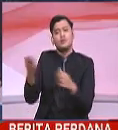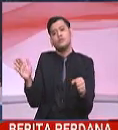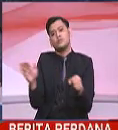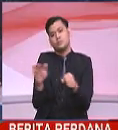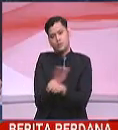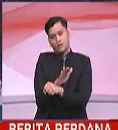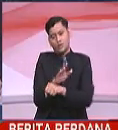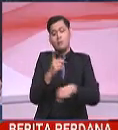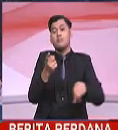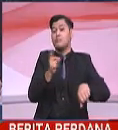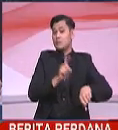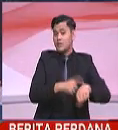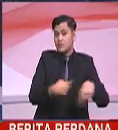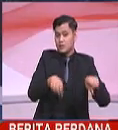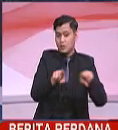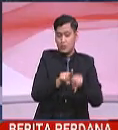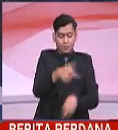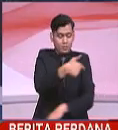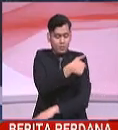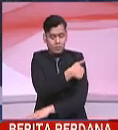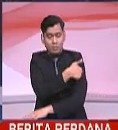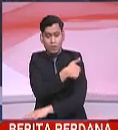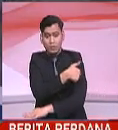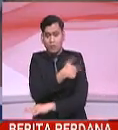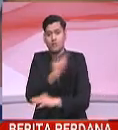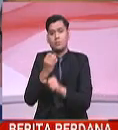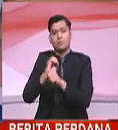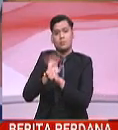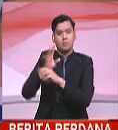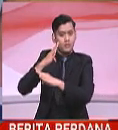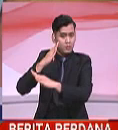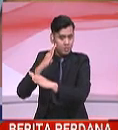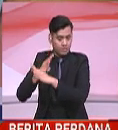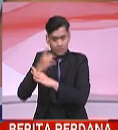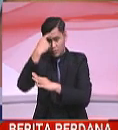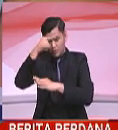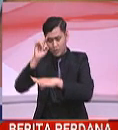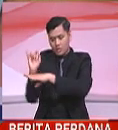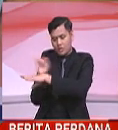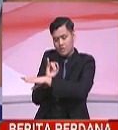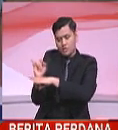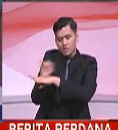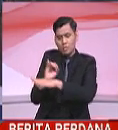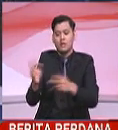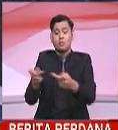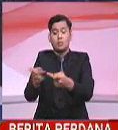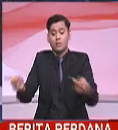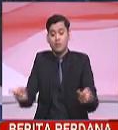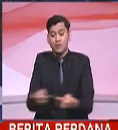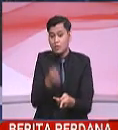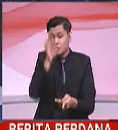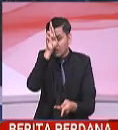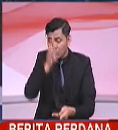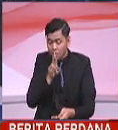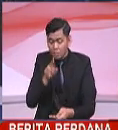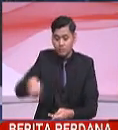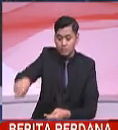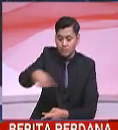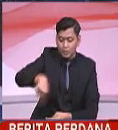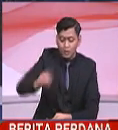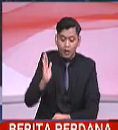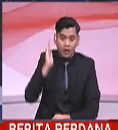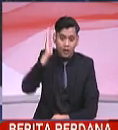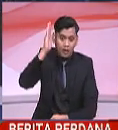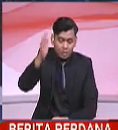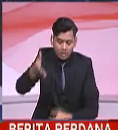Pada masa sama, vaksinasi untuk industri yang beroperasi di kawasan atau zon merah akan diberi tumpuan apabila